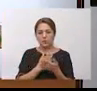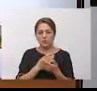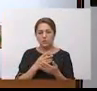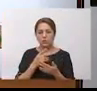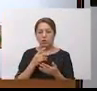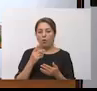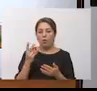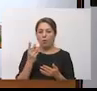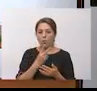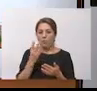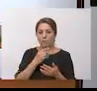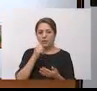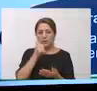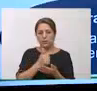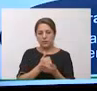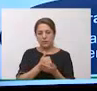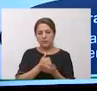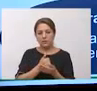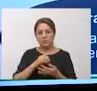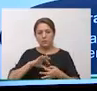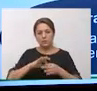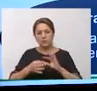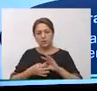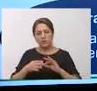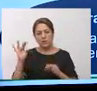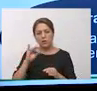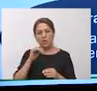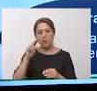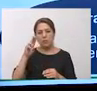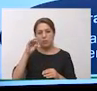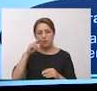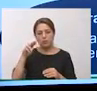главных члена предложения – и подлежащее, и сказуемое.